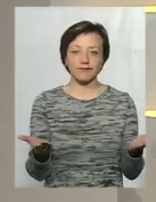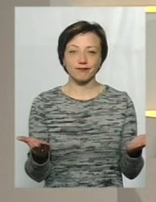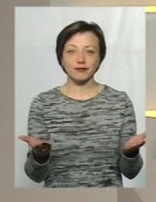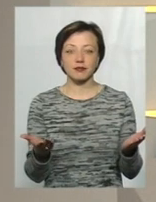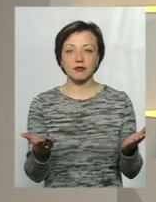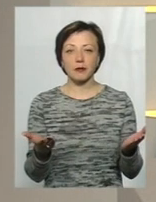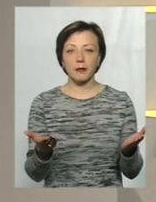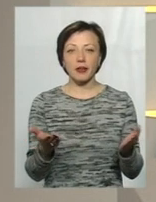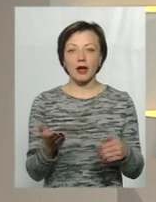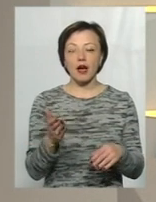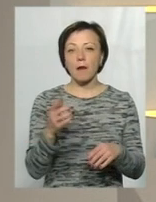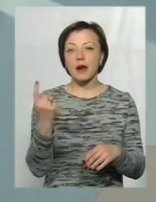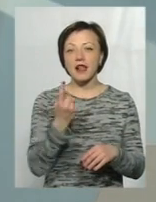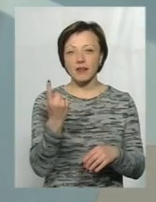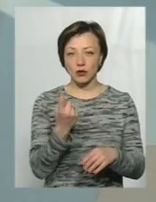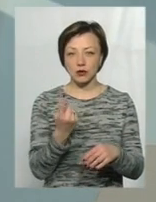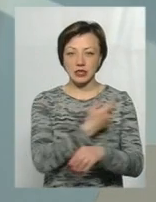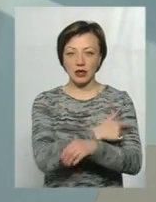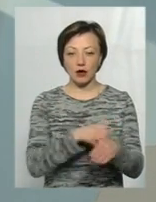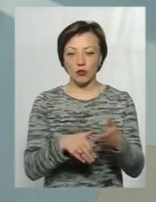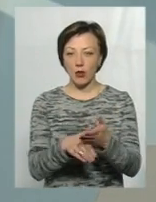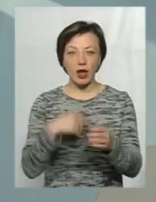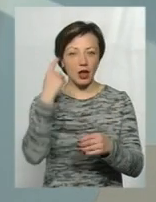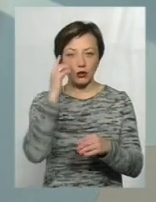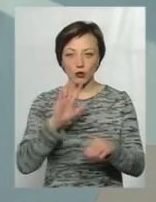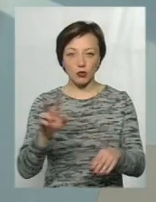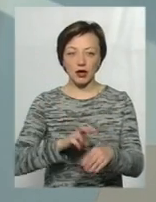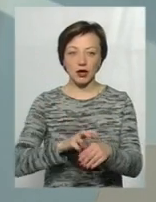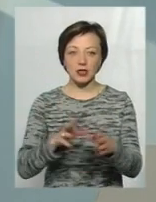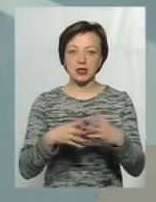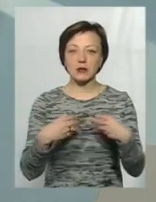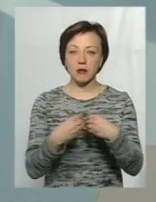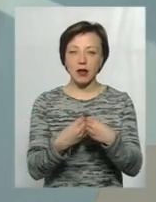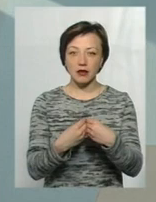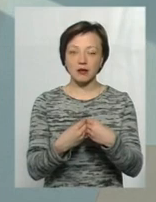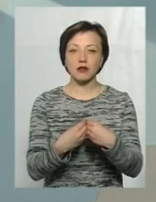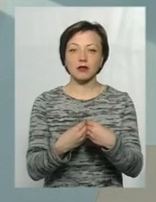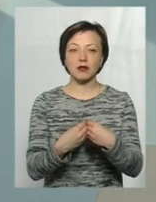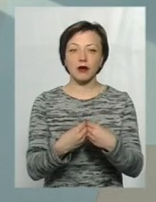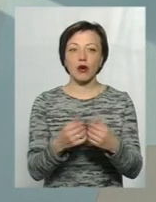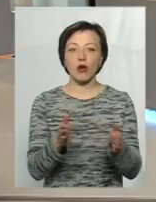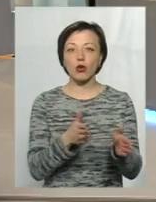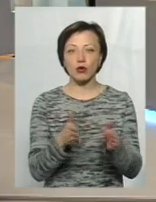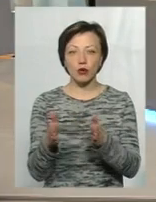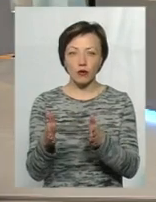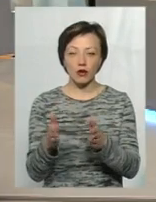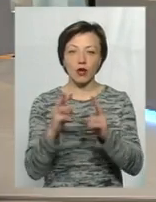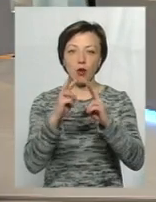заклад. На рахунок ПМСД на сьогоднішній день, я не думаю, що лікарі сімейної медицини на сьогоднішній день готові